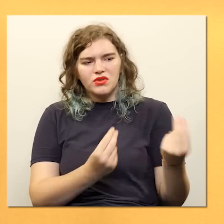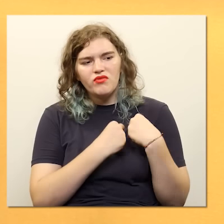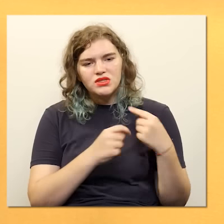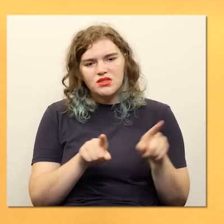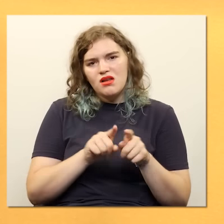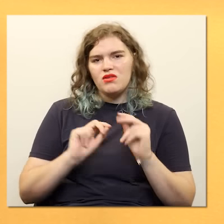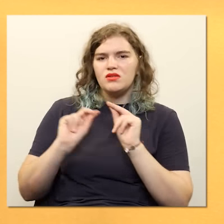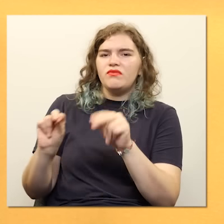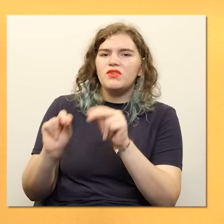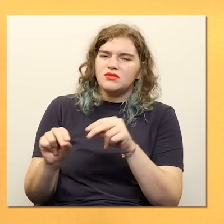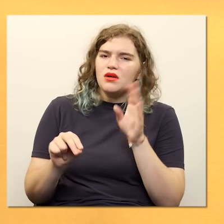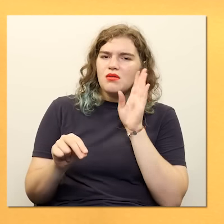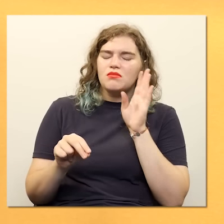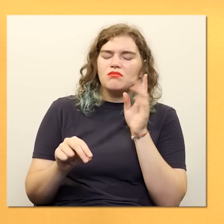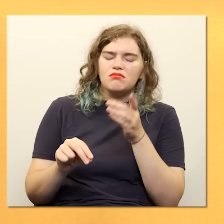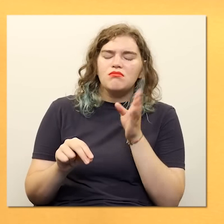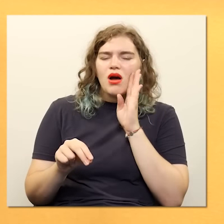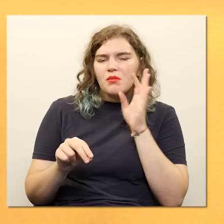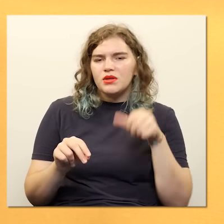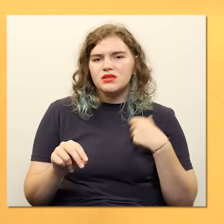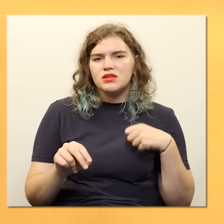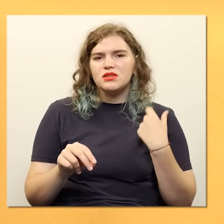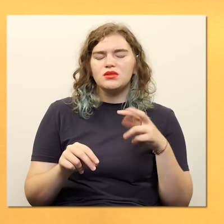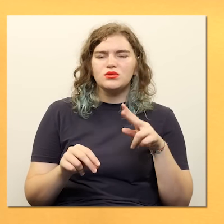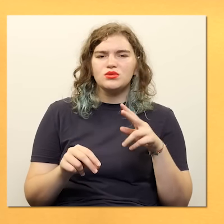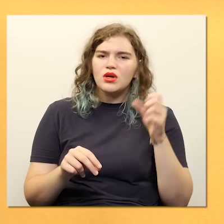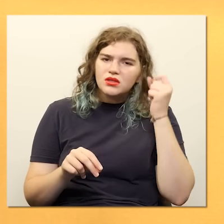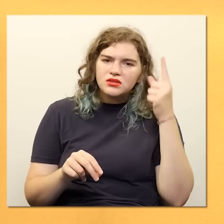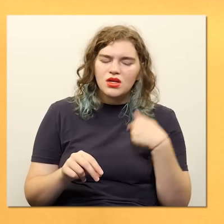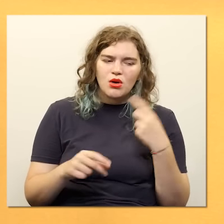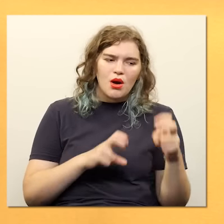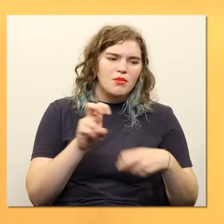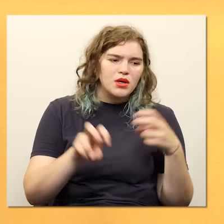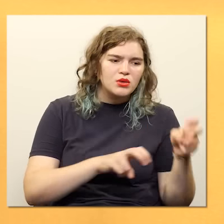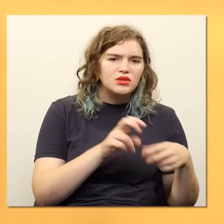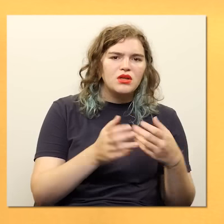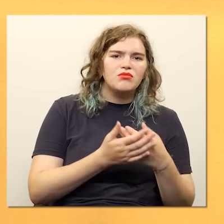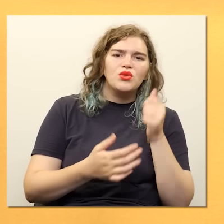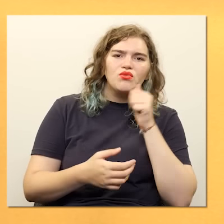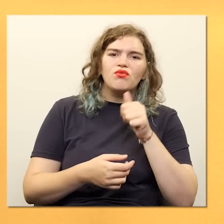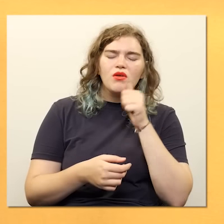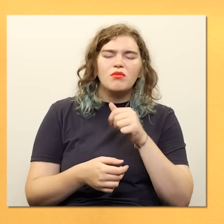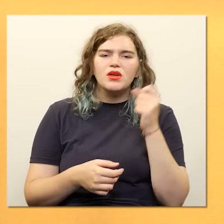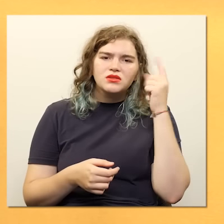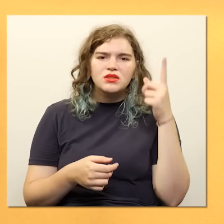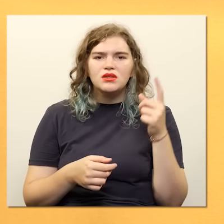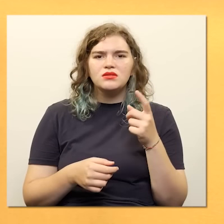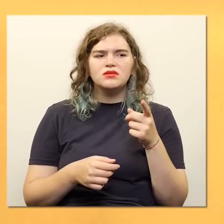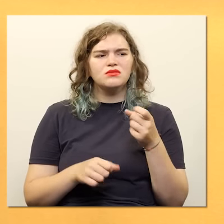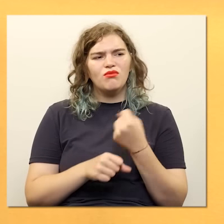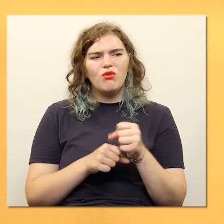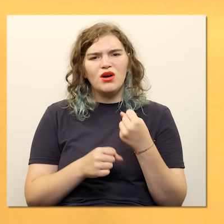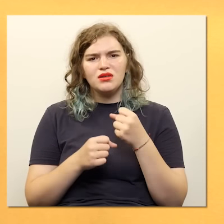deosebite, de surori înțelepte, care eu am mai căutat astfel de femei